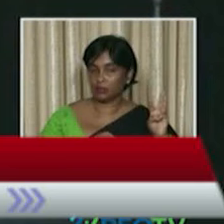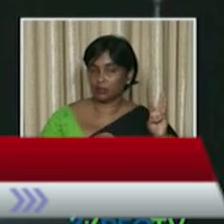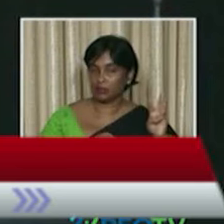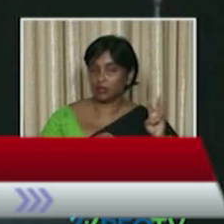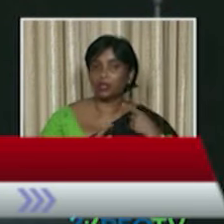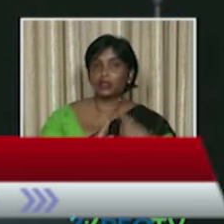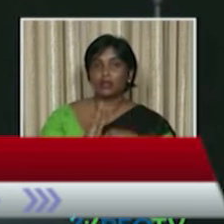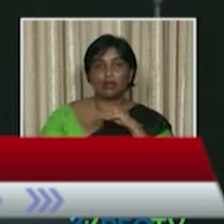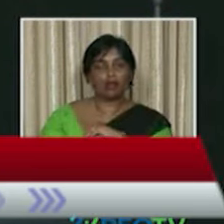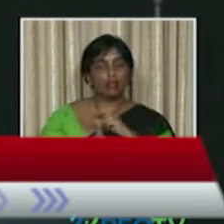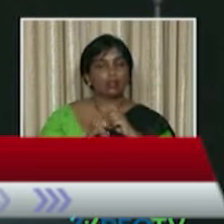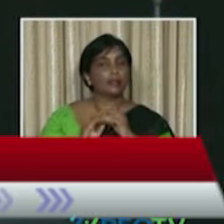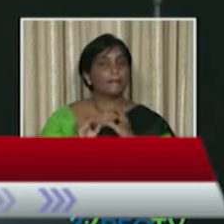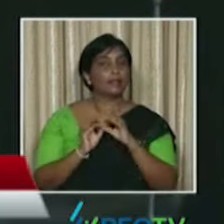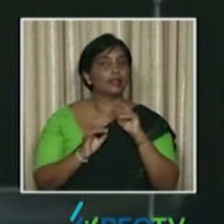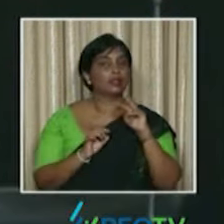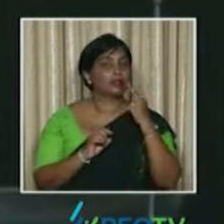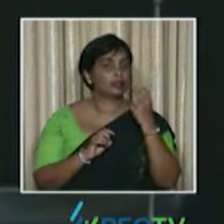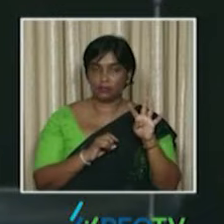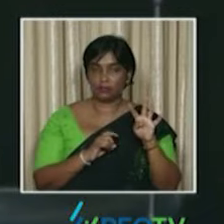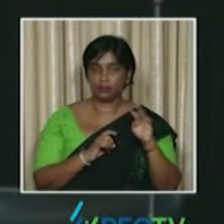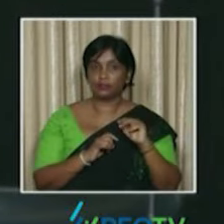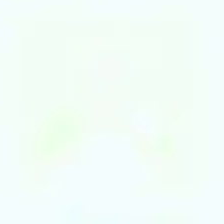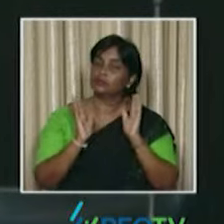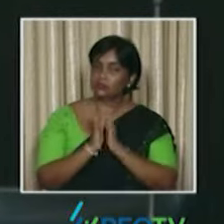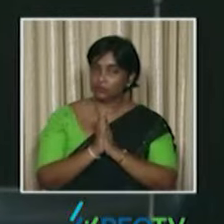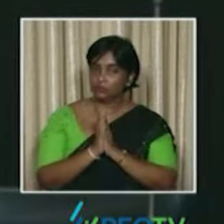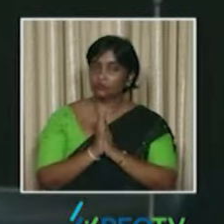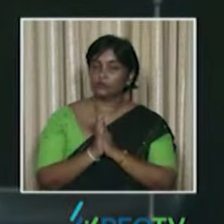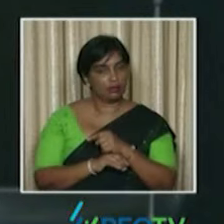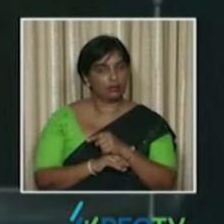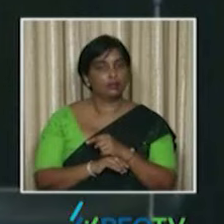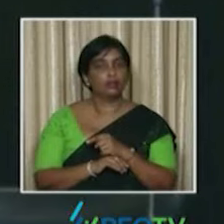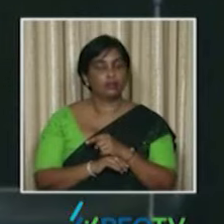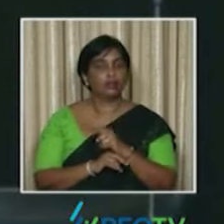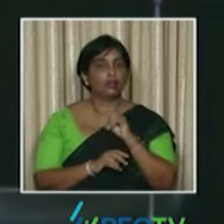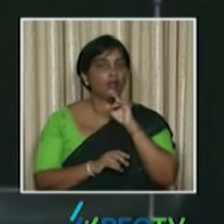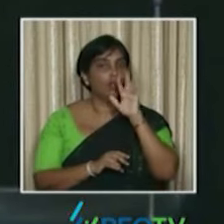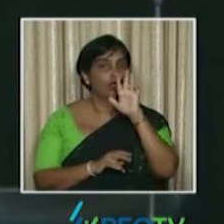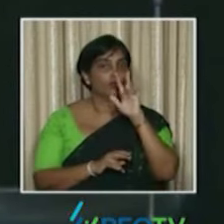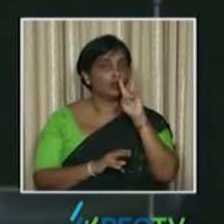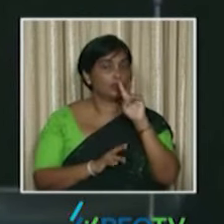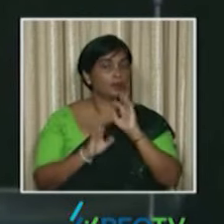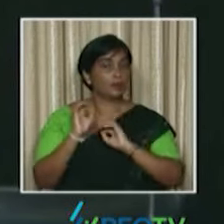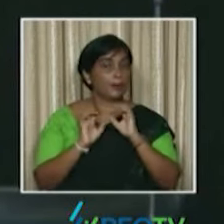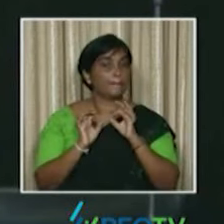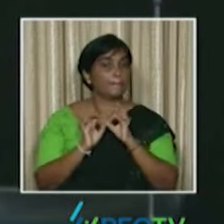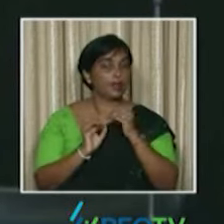1533කුත් දේශීය ආදායම් දෙපාර්තමේන්තුවට බිලියන 2024ක් එතකොට මුළු ආදායමෙන් 92%ක් විතර